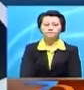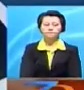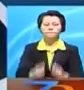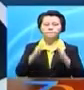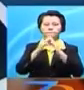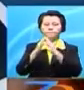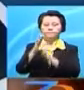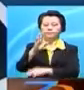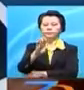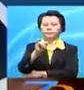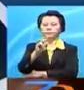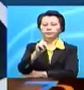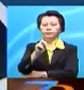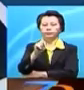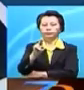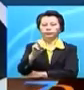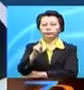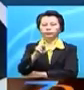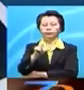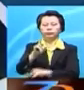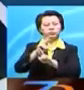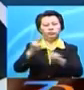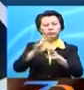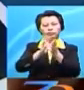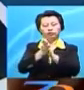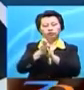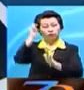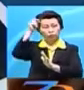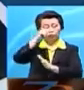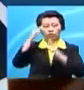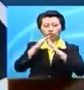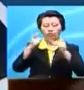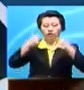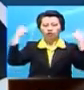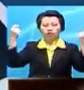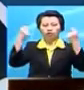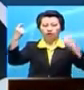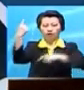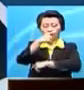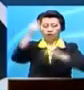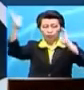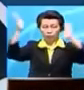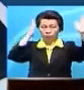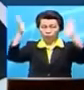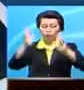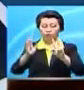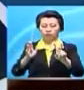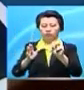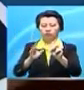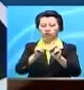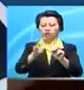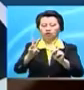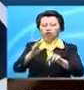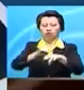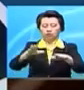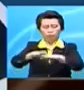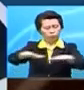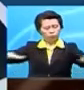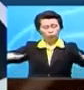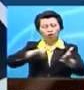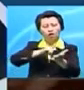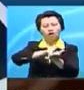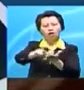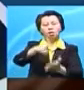Bandar Bintulu Sarawak kini bersedia untuk menjadi tuan rumah sambutan Hari Malaysia 2016 di tapak lapangan terbang